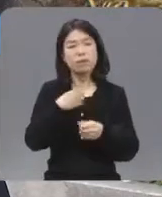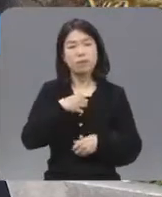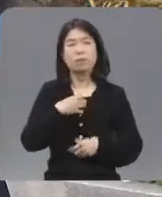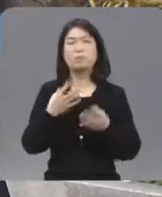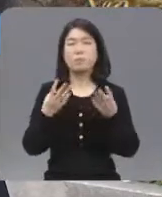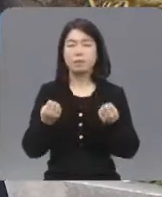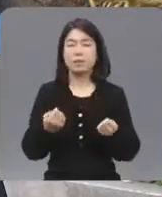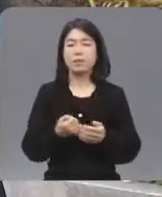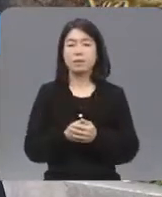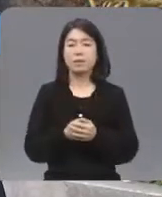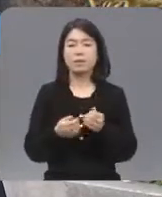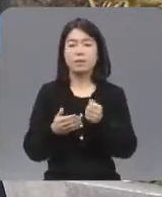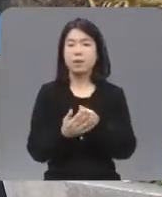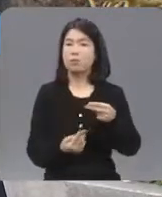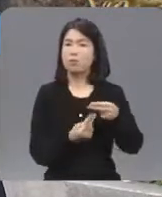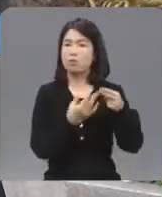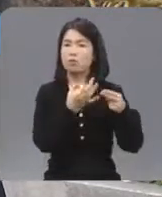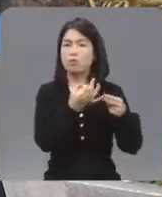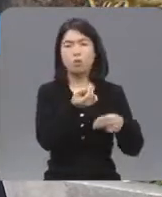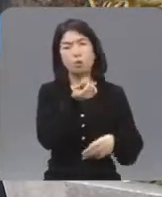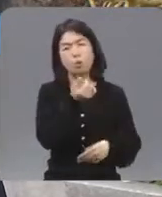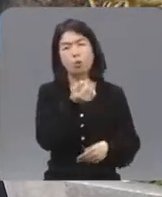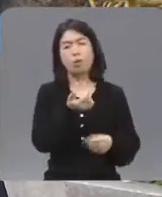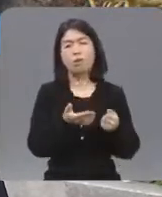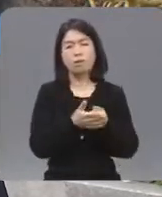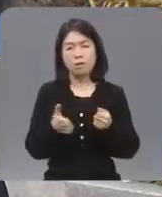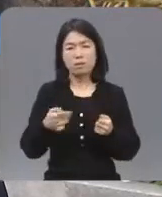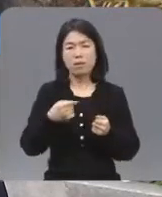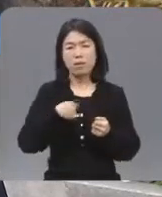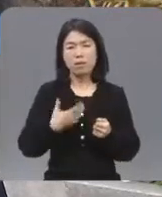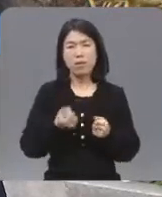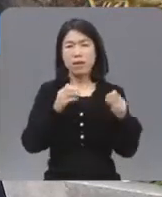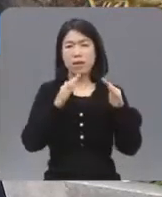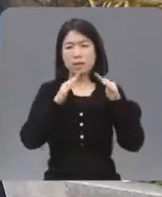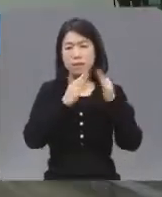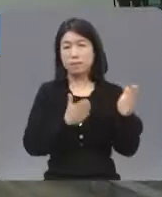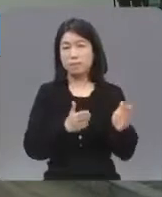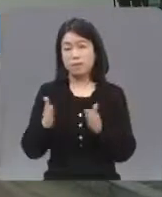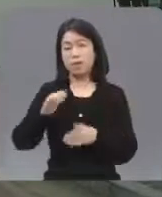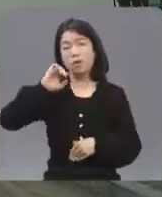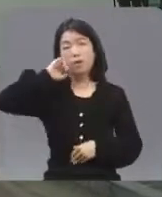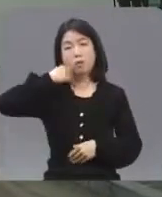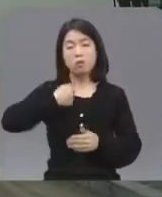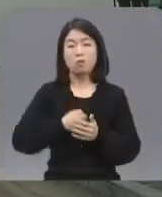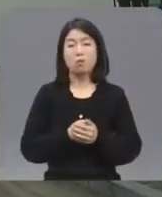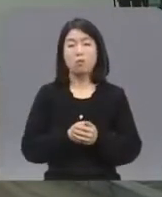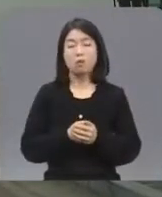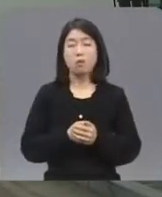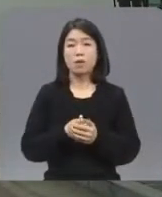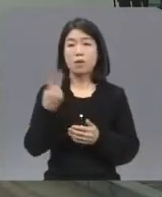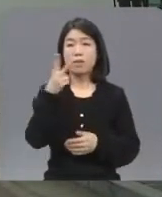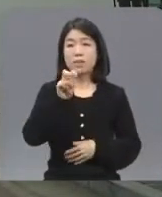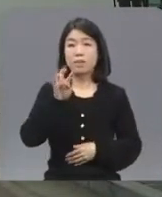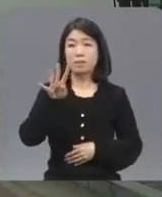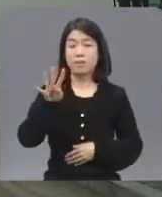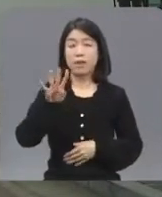걱정을 하고 있고, 돈 저축액도 많지가 않아서 어려워하고요. 오는